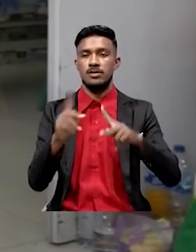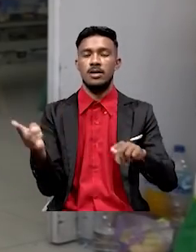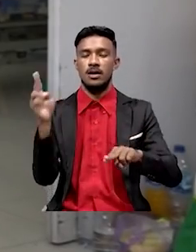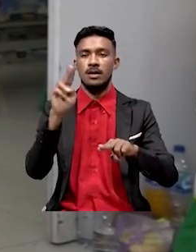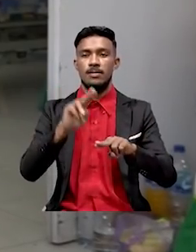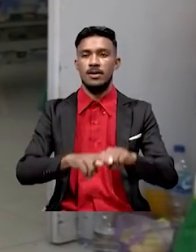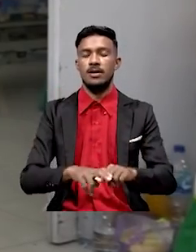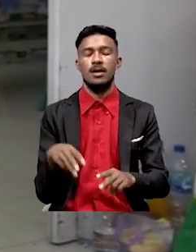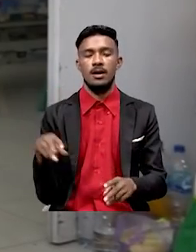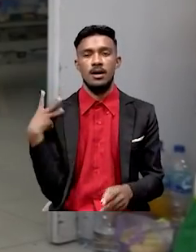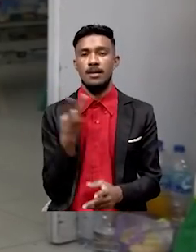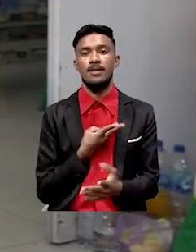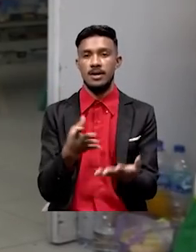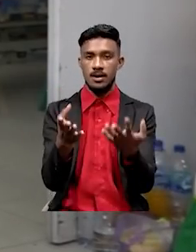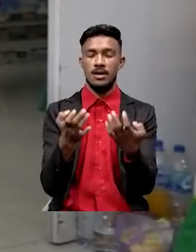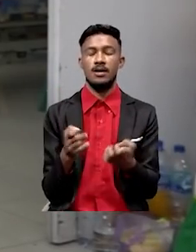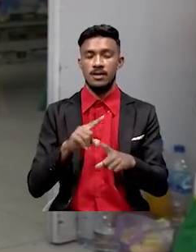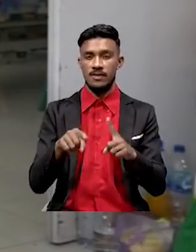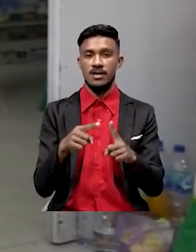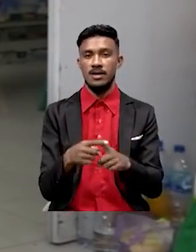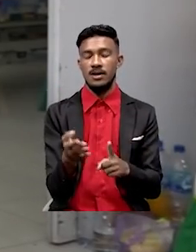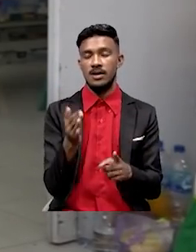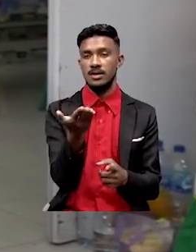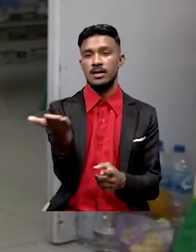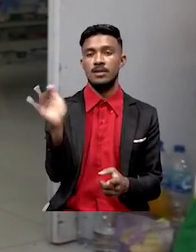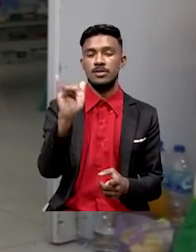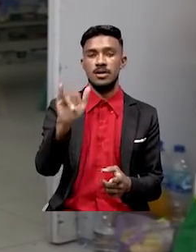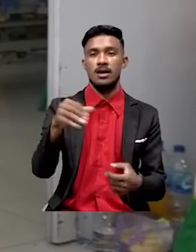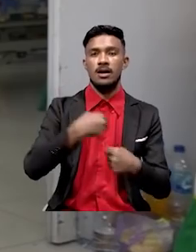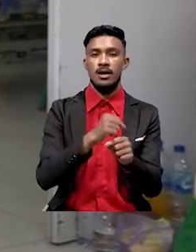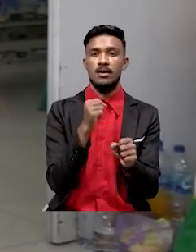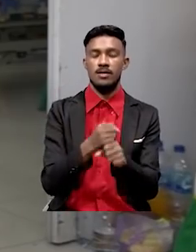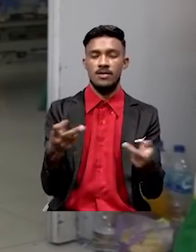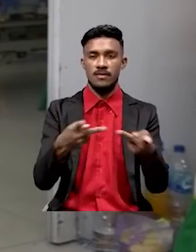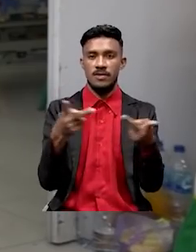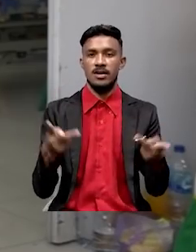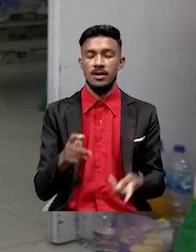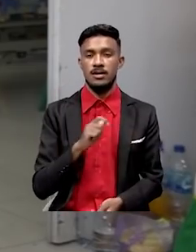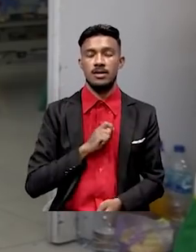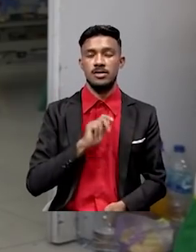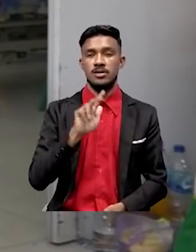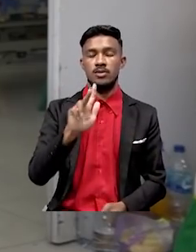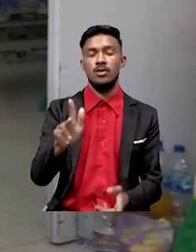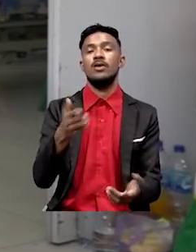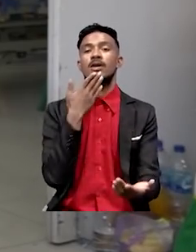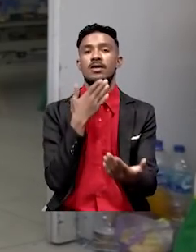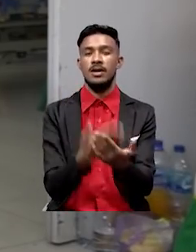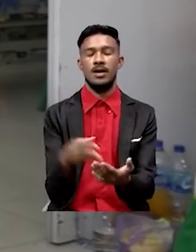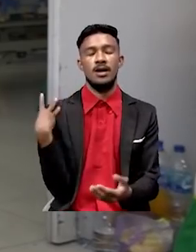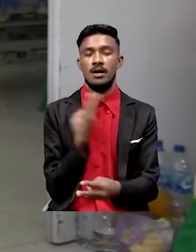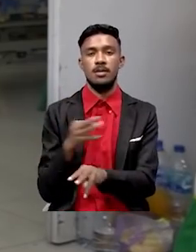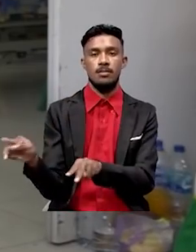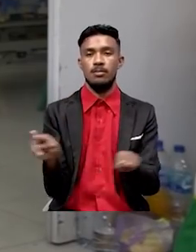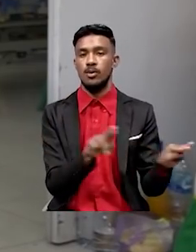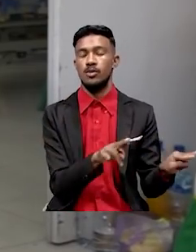mane. Se ita bor sira cria ona condição dia ki hata si tolu ne, dia klosona. Ami pronto atuba. Mai be La bele halo